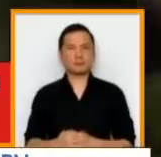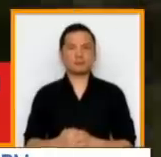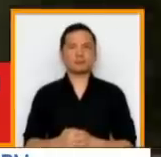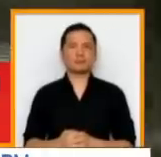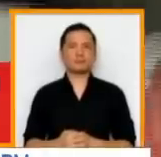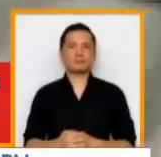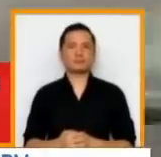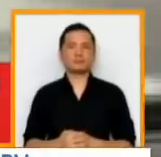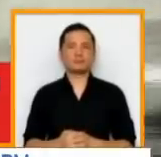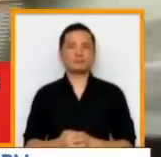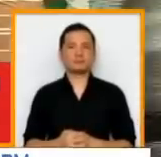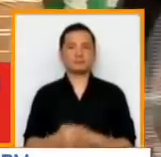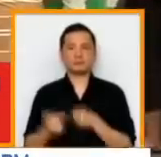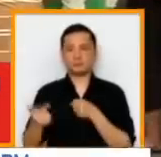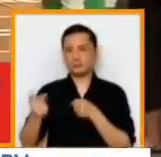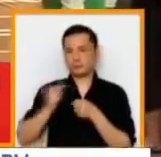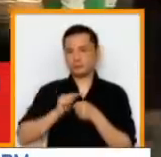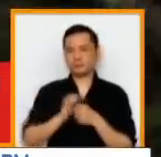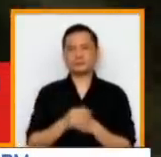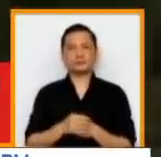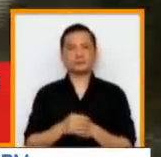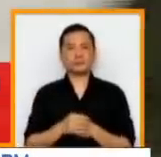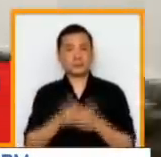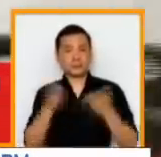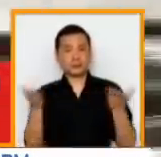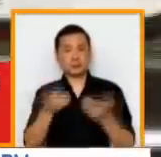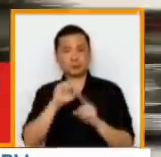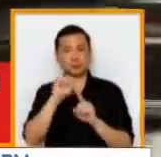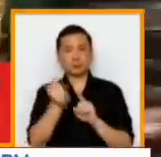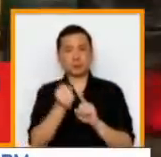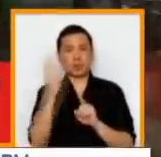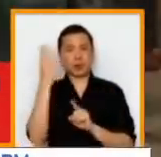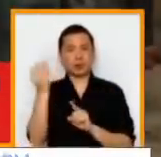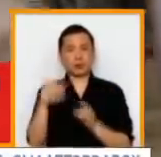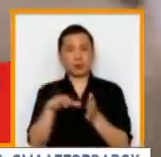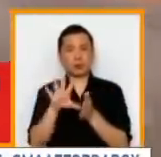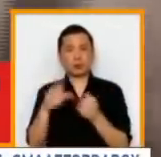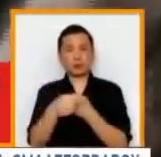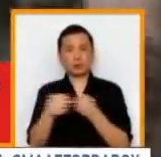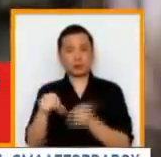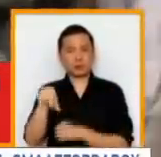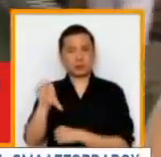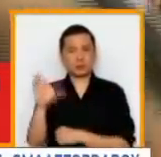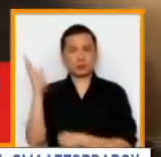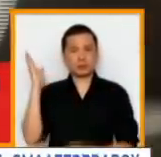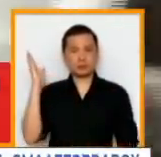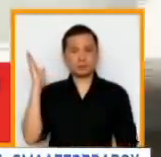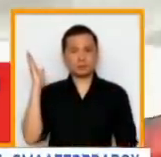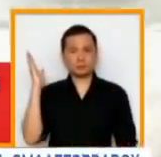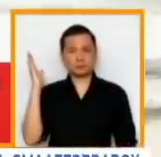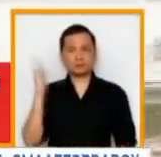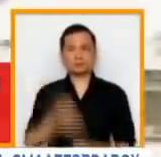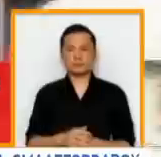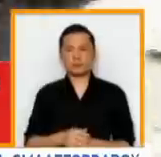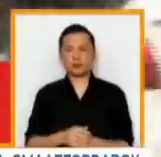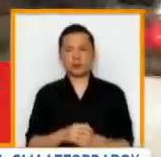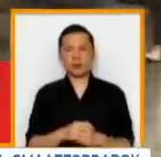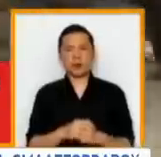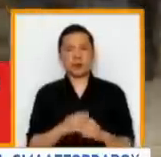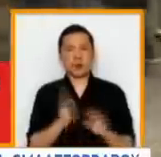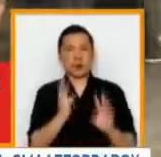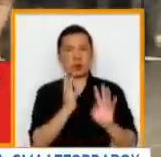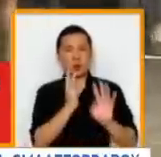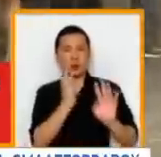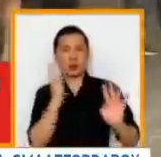namin. Samantala Susan, ito yung sitwasyon ngayon dito sa labas ng COMELEC office sa Quezon City. Wala pong pila dyan dahil yung pila nandun sa Nueva